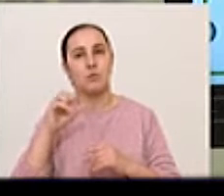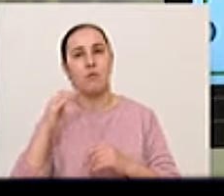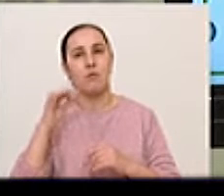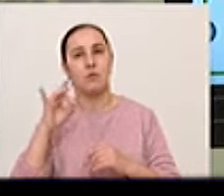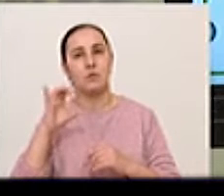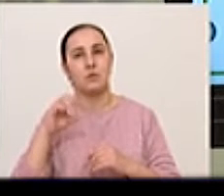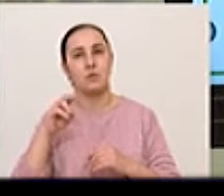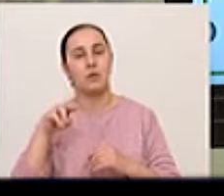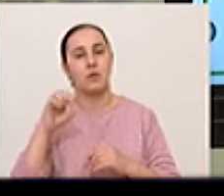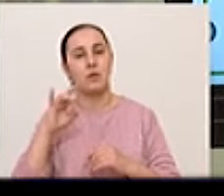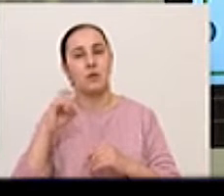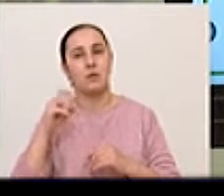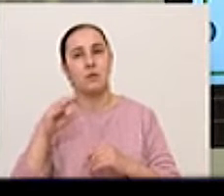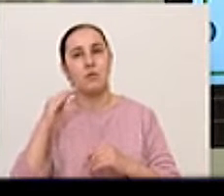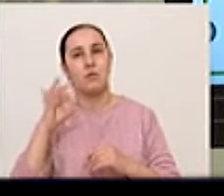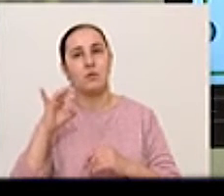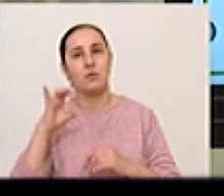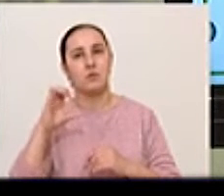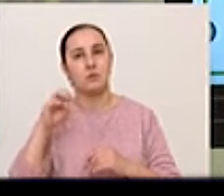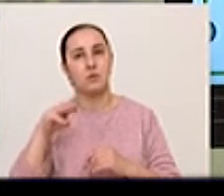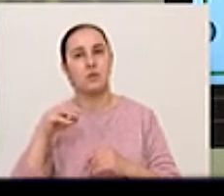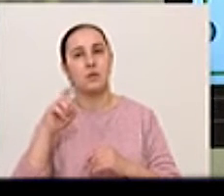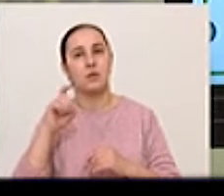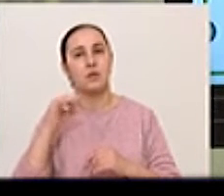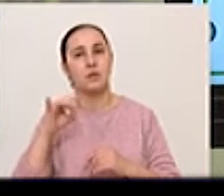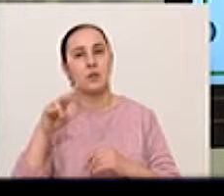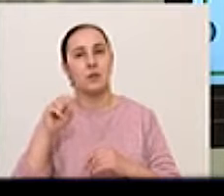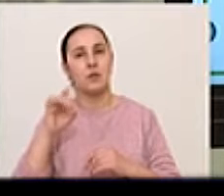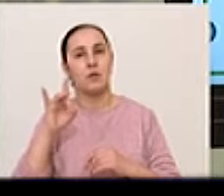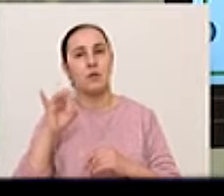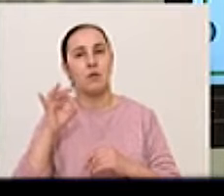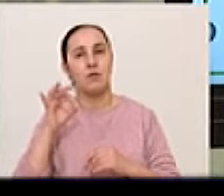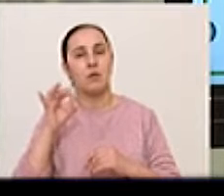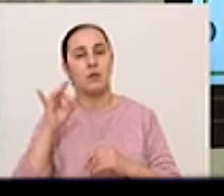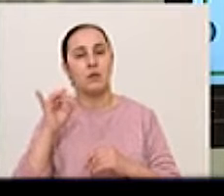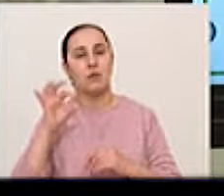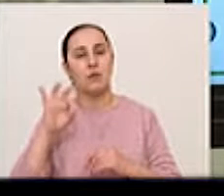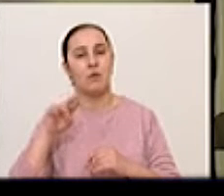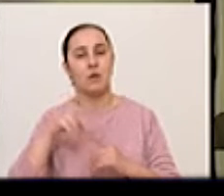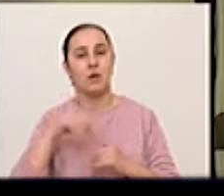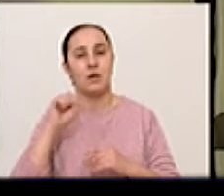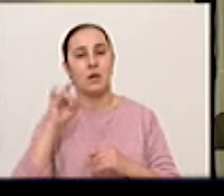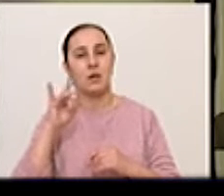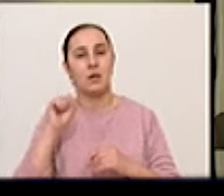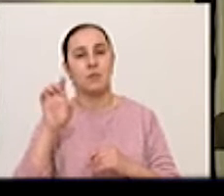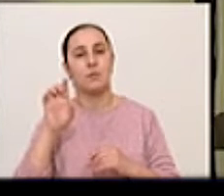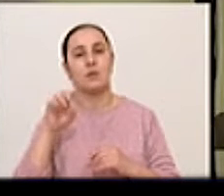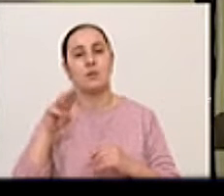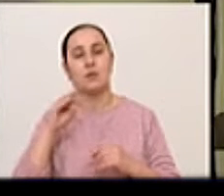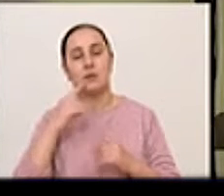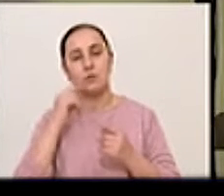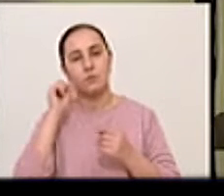forscha, daraxt forscha, hiyla va roya esa arab tilidan o'zbek tiliga o'zlashgan so'zlar hisoblanadi.